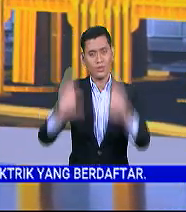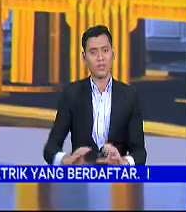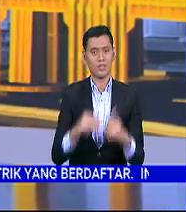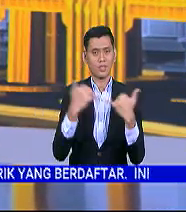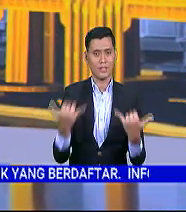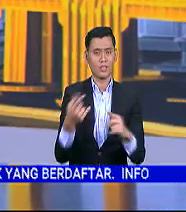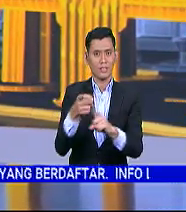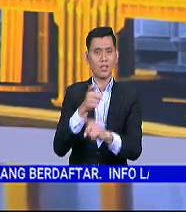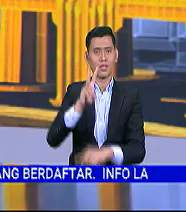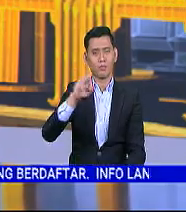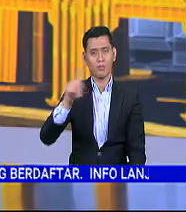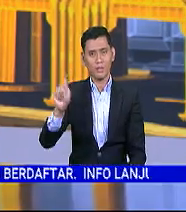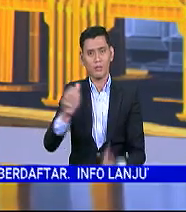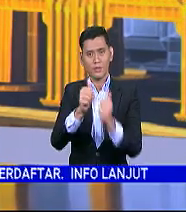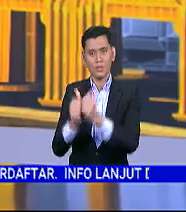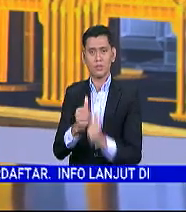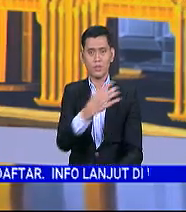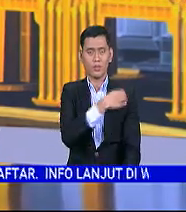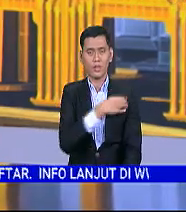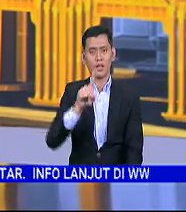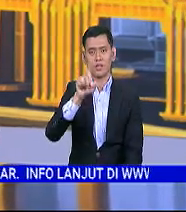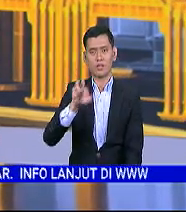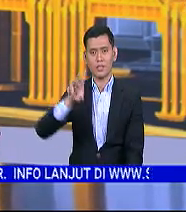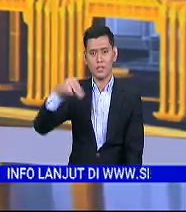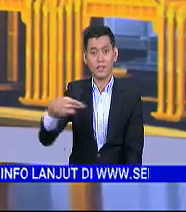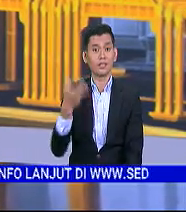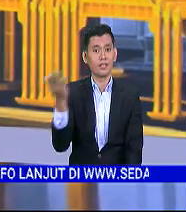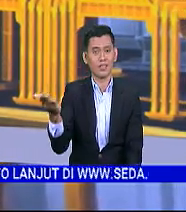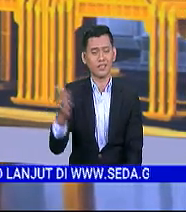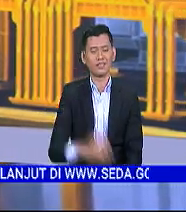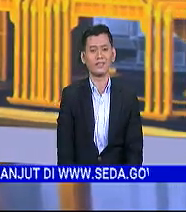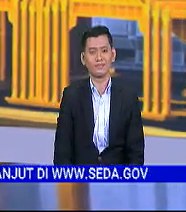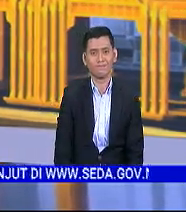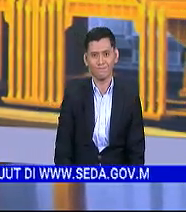semasa, langsung ke Met Malaysia bersama pegawainya Azirah Samsudin.